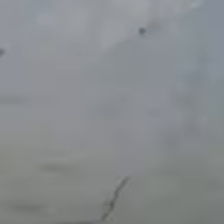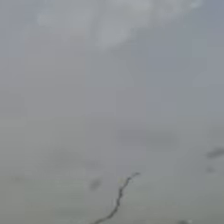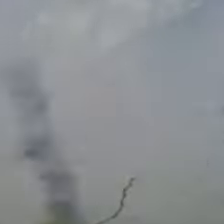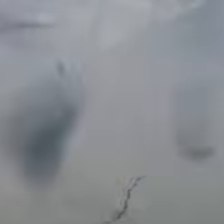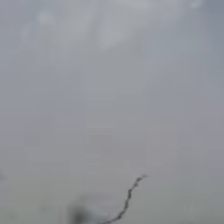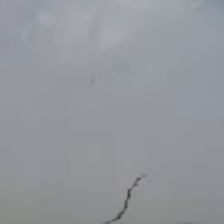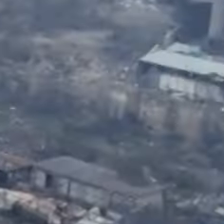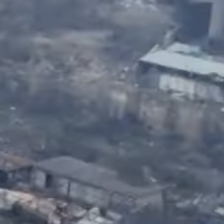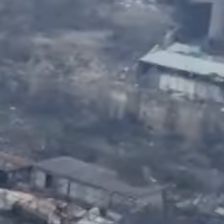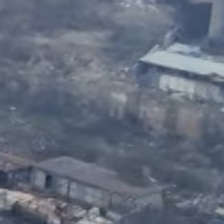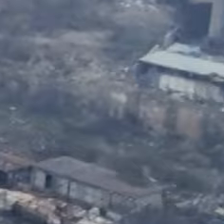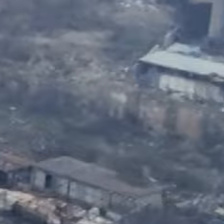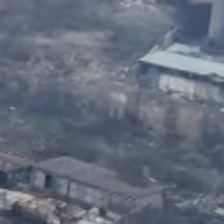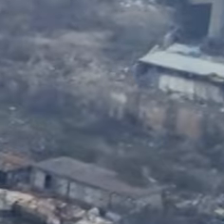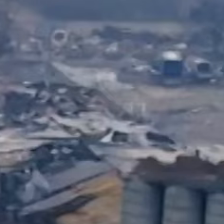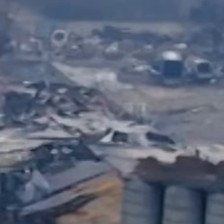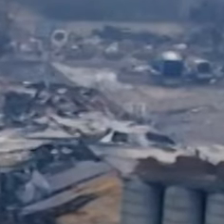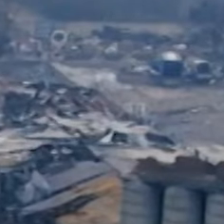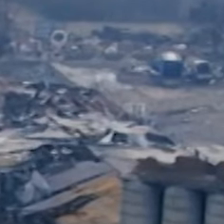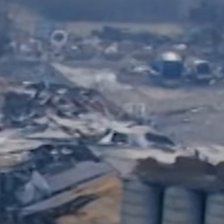туда молился, потому что...